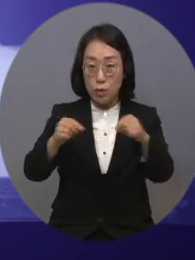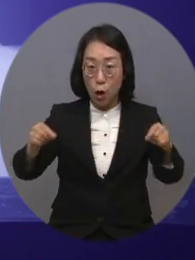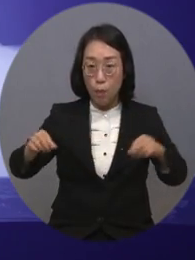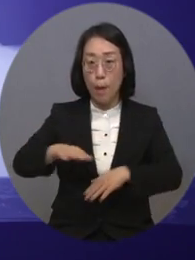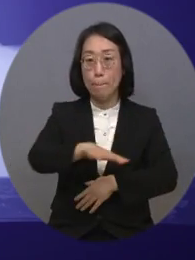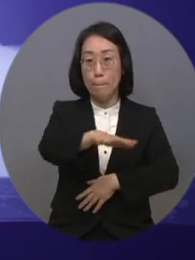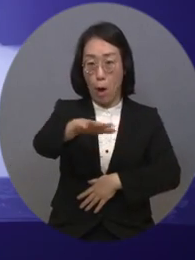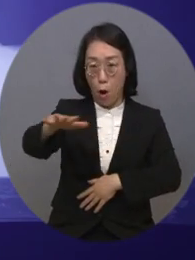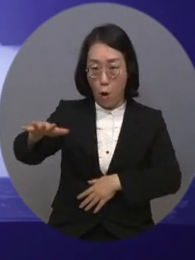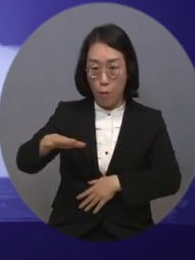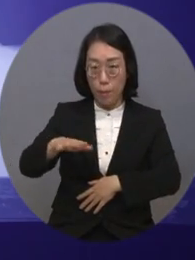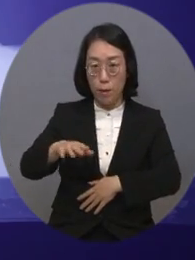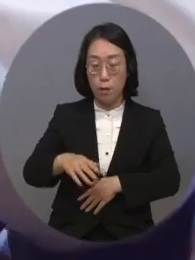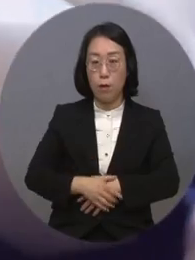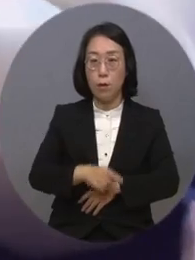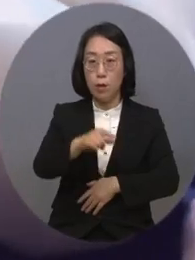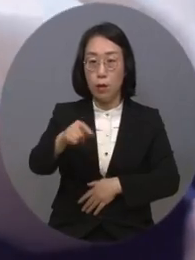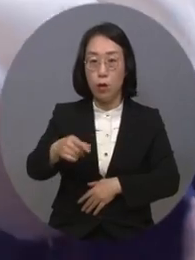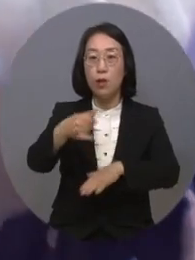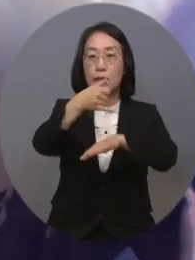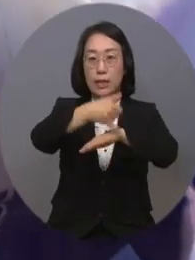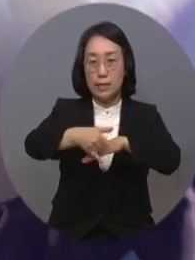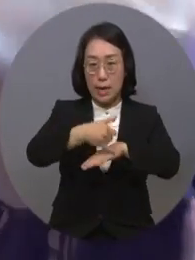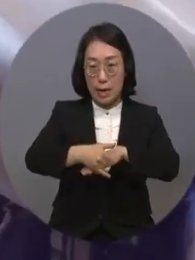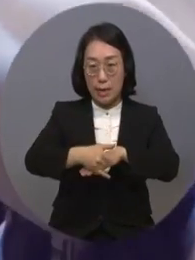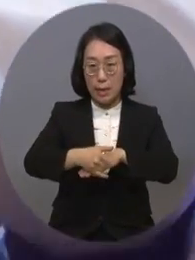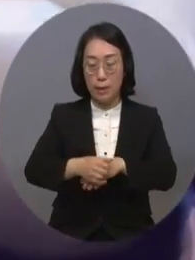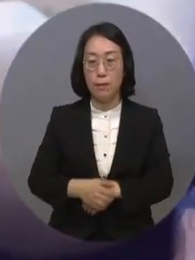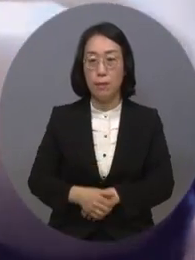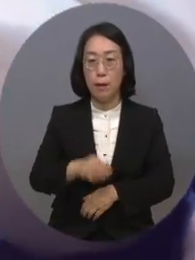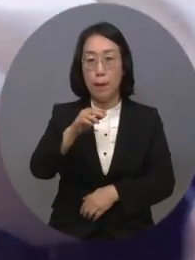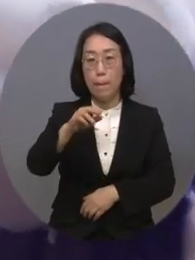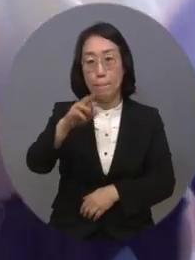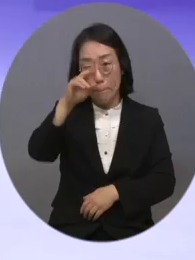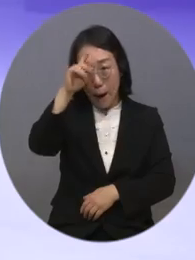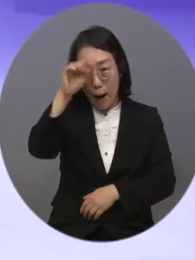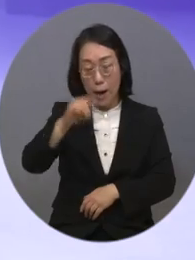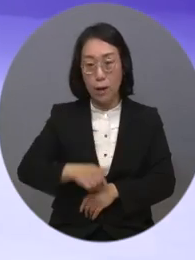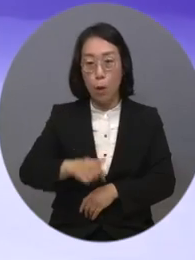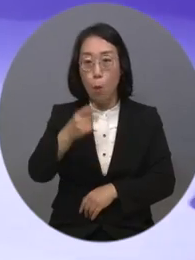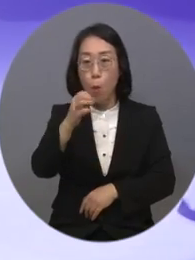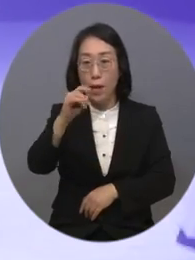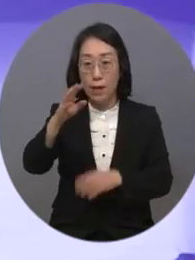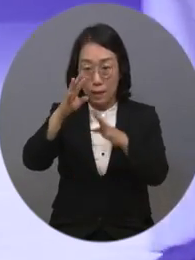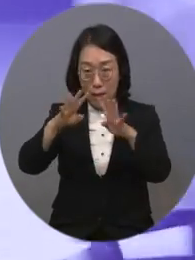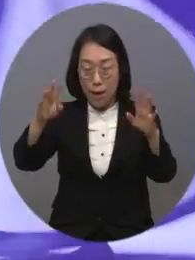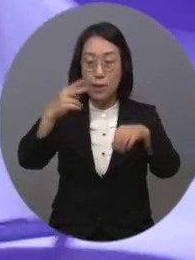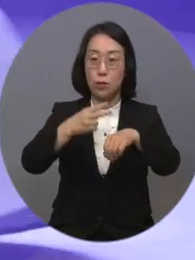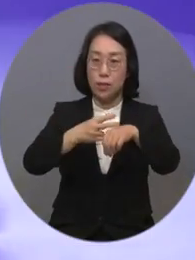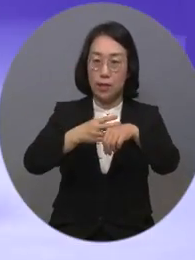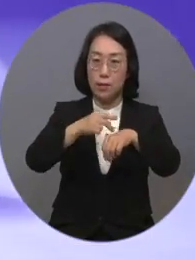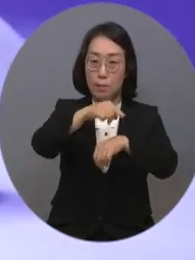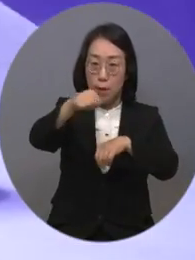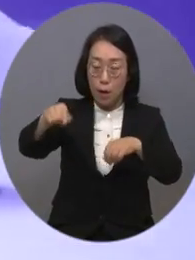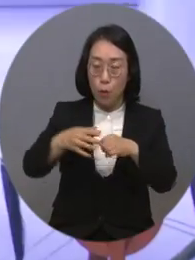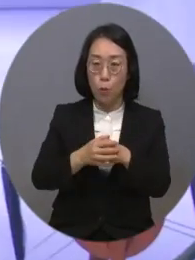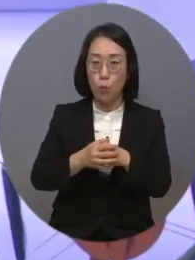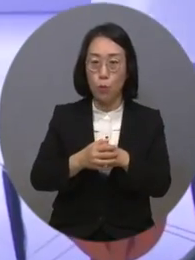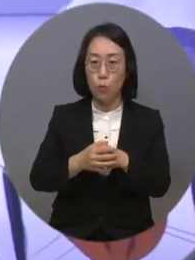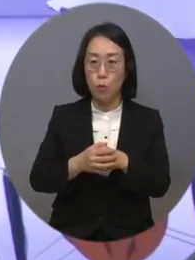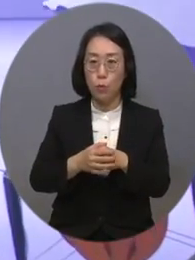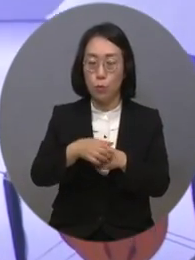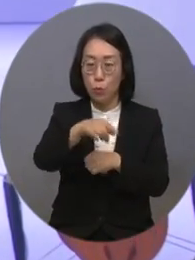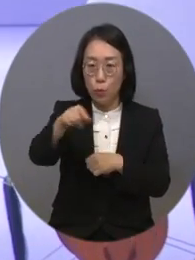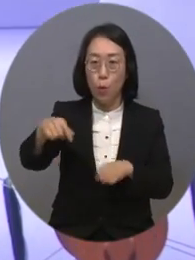펼쳐지는 무대의 디자인은 박동우 홍익대학교 교수가 있으며 김용걸 한예총 교수가 이끄는 12인의